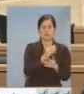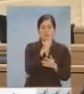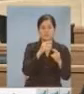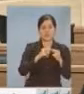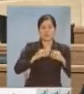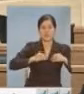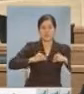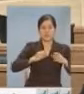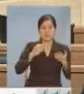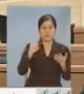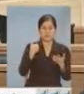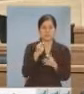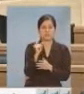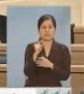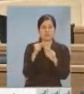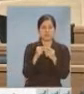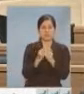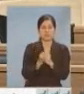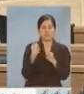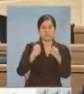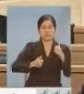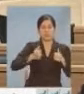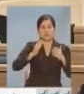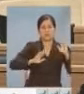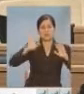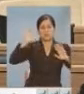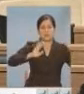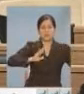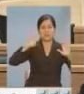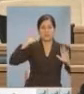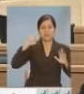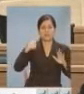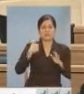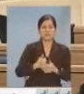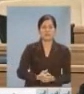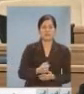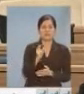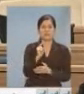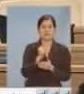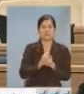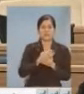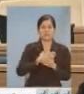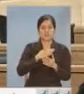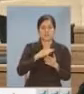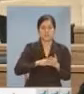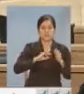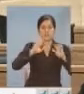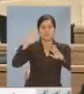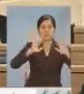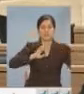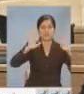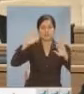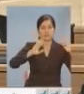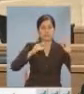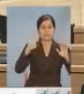จริงไม่สามารถจะเอาชนะเสียงส่วนใหญ่ได้แต่ผมเชื่อว่าเสียงส่วนใหญ่ส่วนหนึ่งเท่าที่